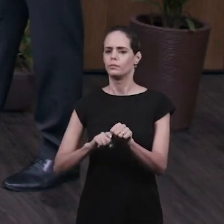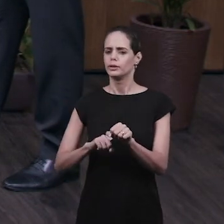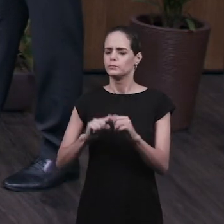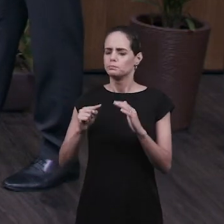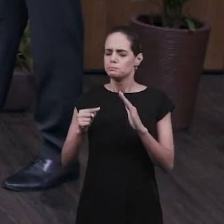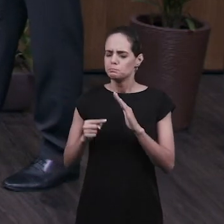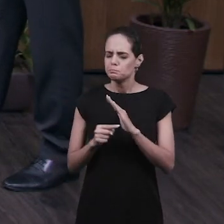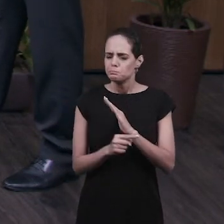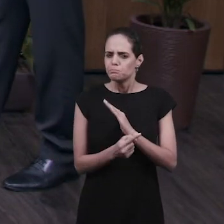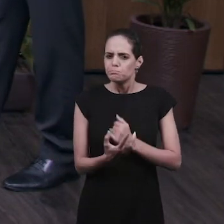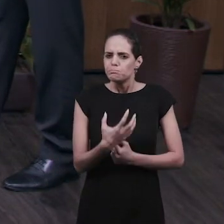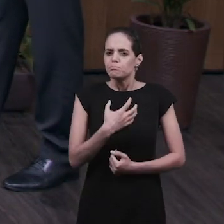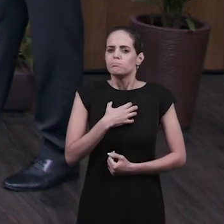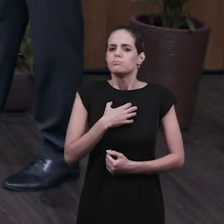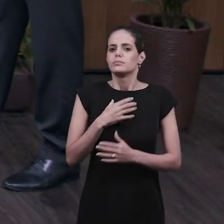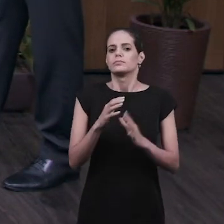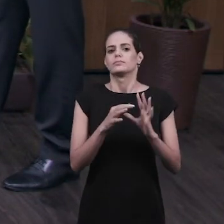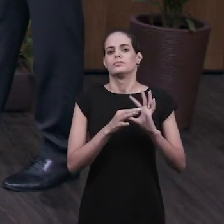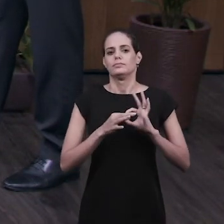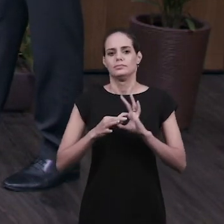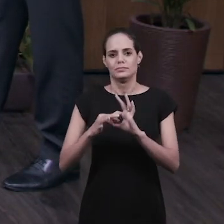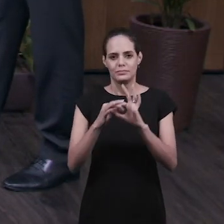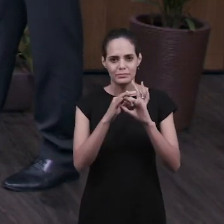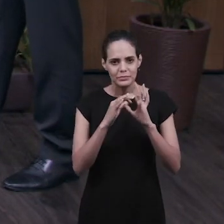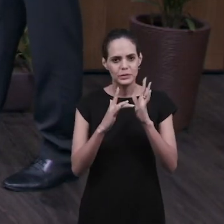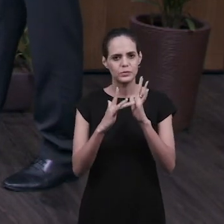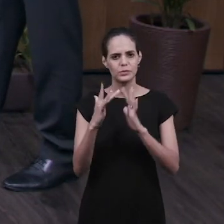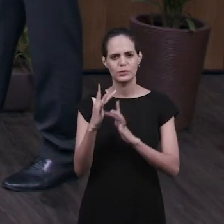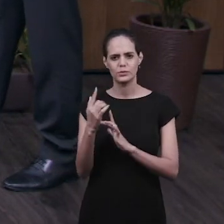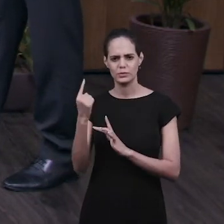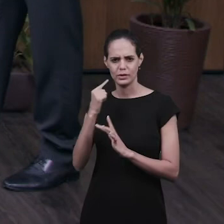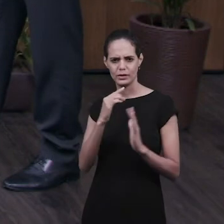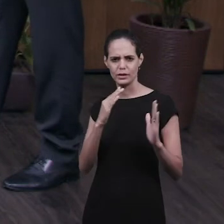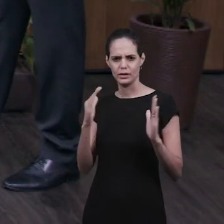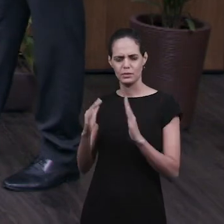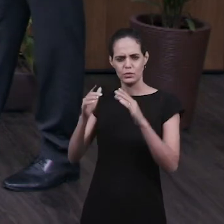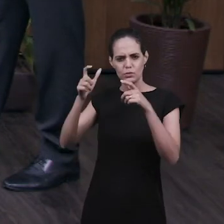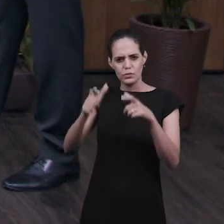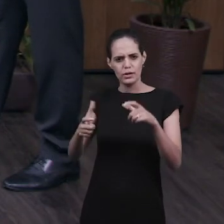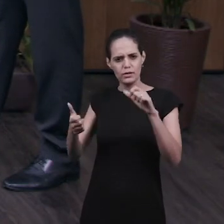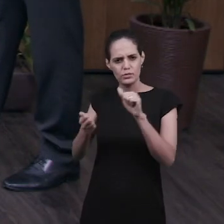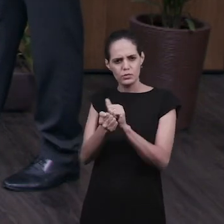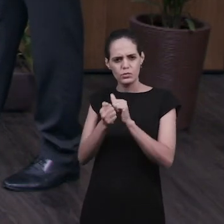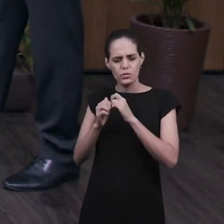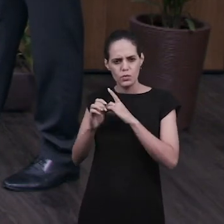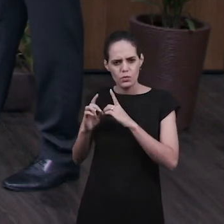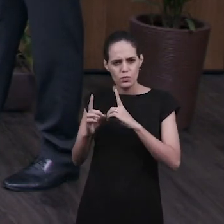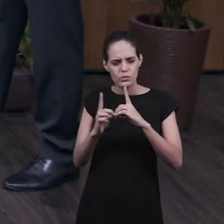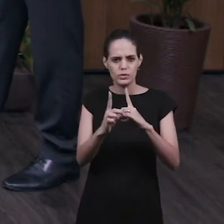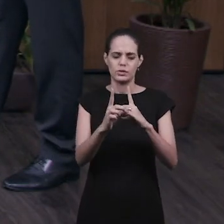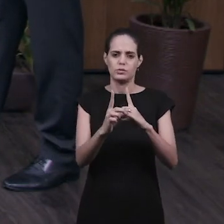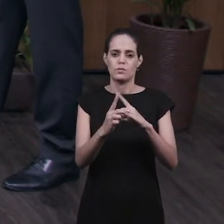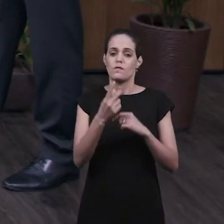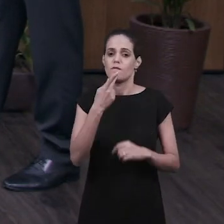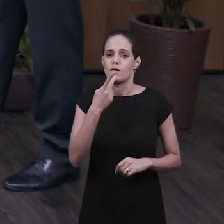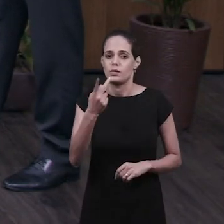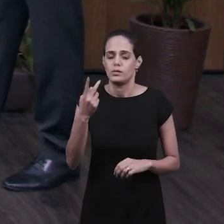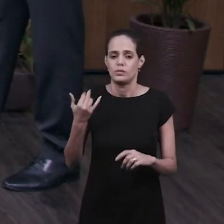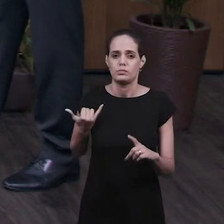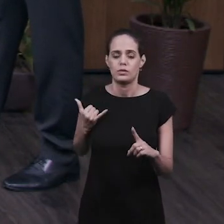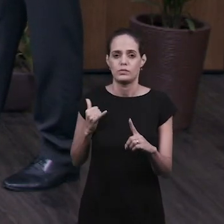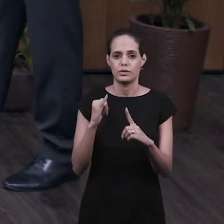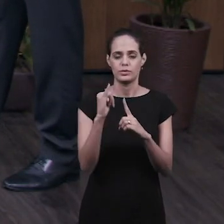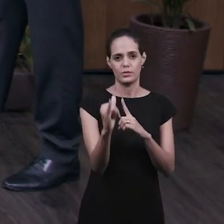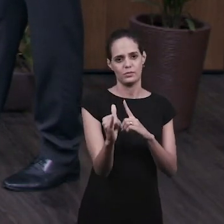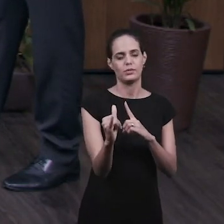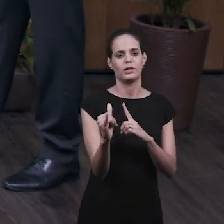Et quel moment profond de communion le Seigneur Jésus dans cet endroit avec ses disciples, en